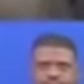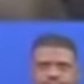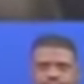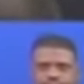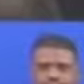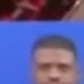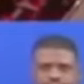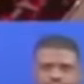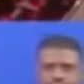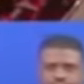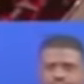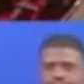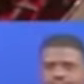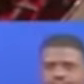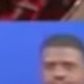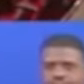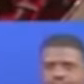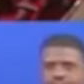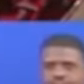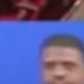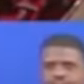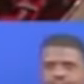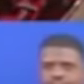Mheshimiwa Albert John Chalamila Dar es Salaam.